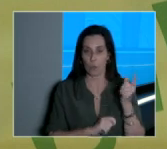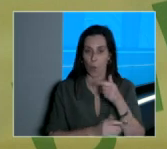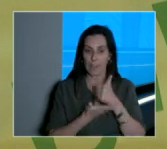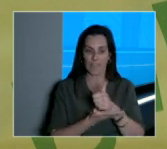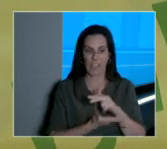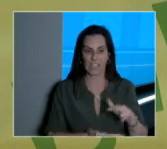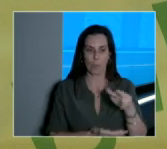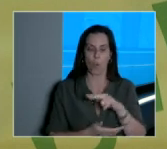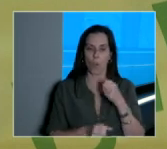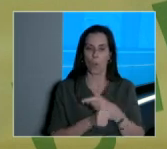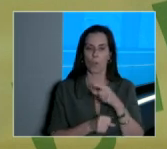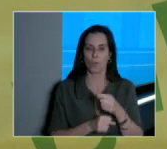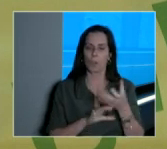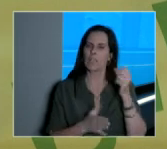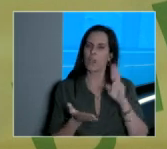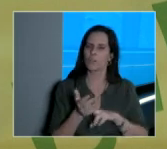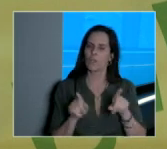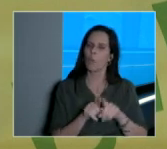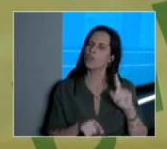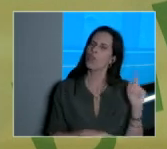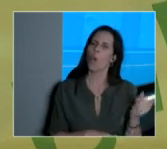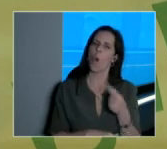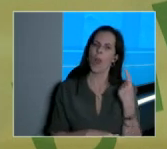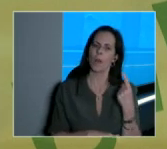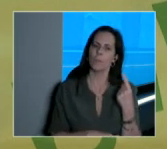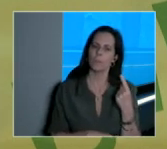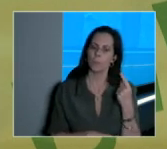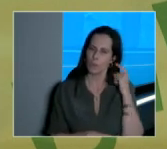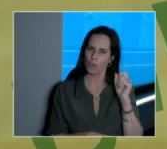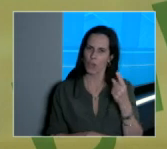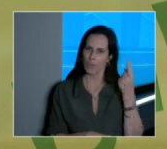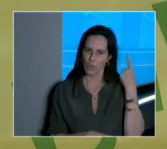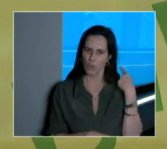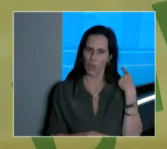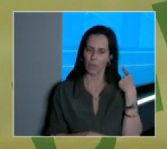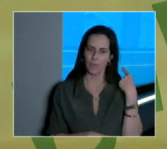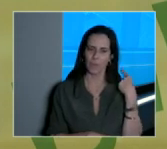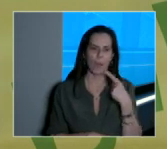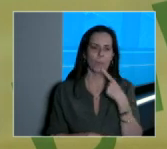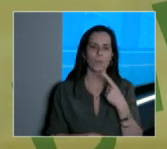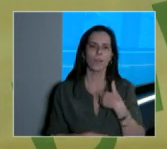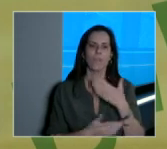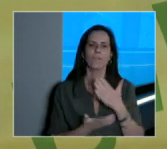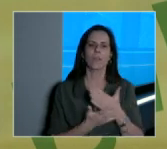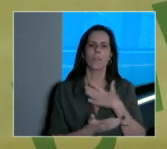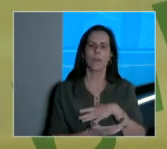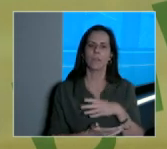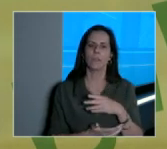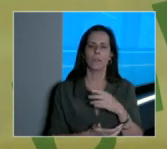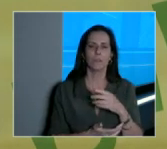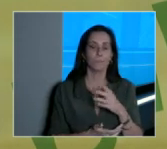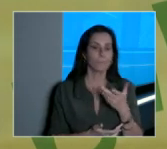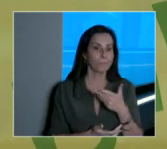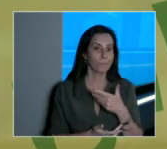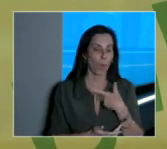נבחרי הציבור, עושים להם דה-לגיטימציה כאילו כולם, אני שמעתי בשבוע שעבר מלשכת עורכי הדין, דיברו על זה שאנחנו כבר כמעט רוצחים בפוטנציה,